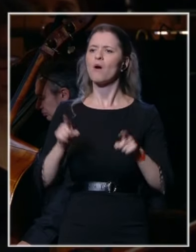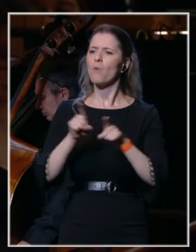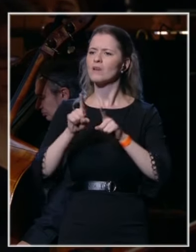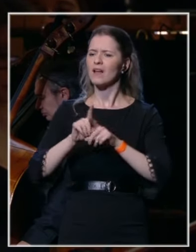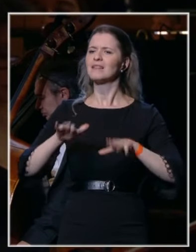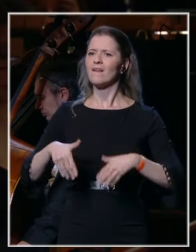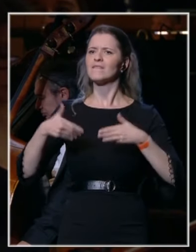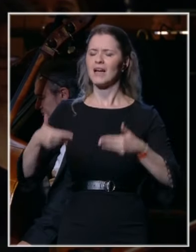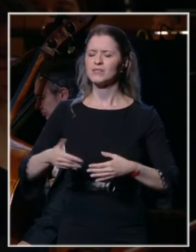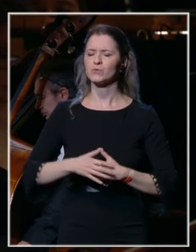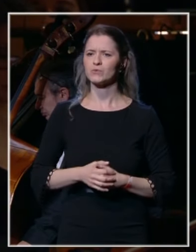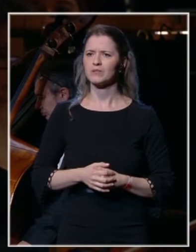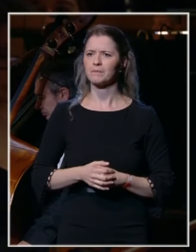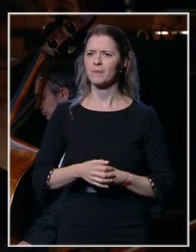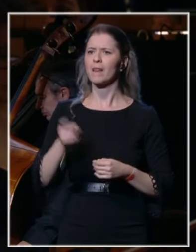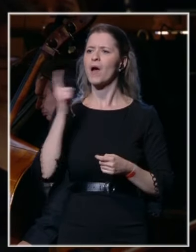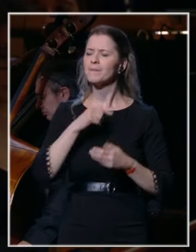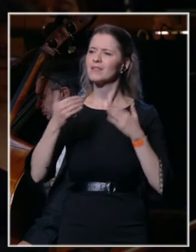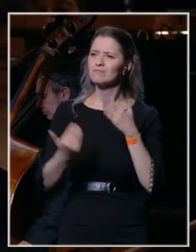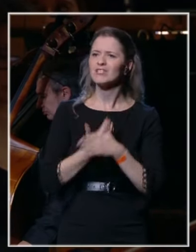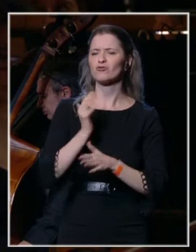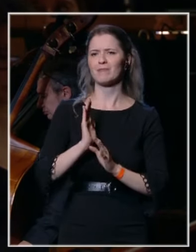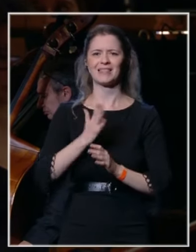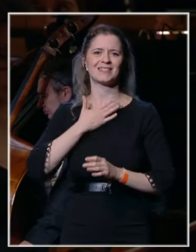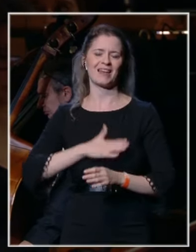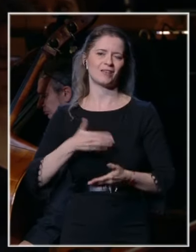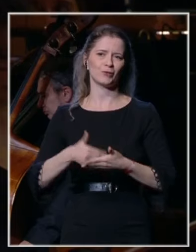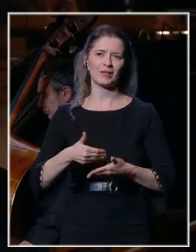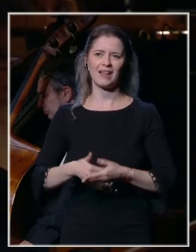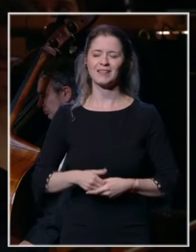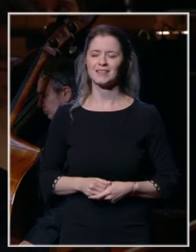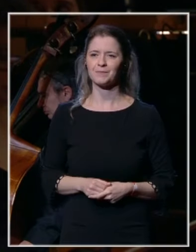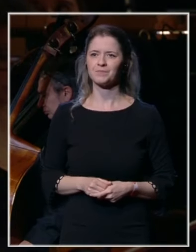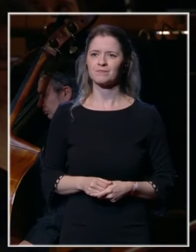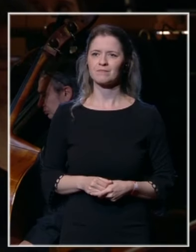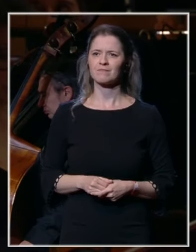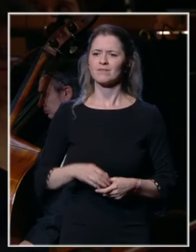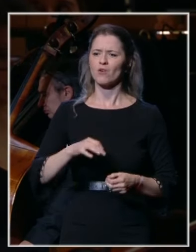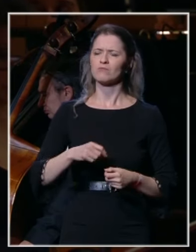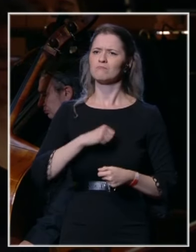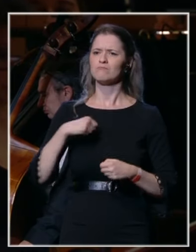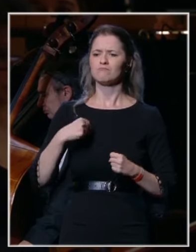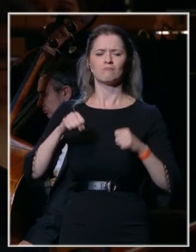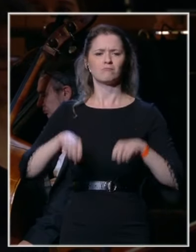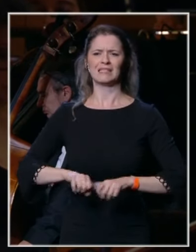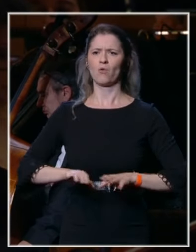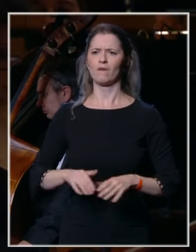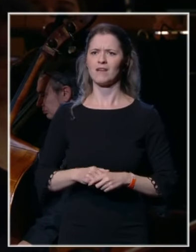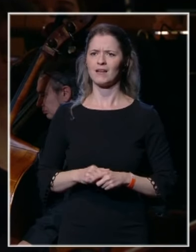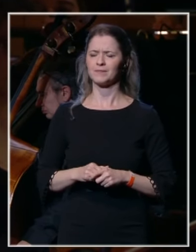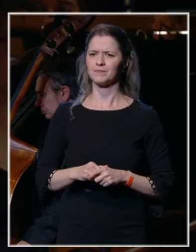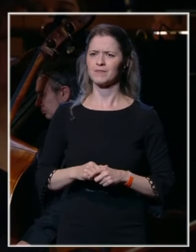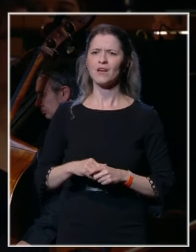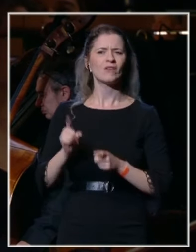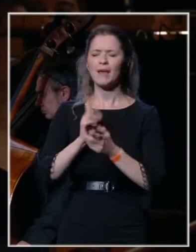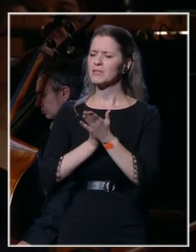váltunk, amilyenek ismét szerettünk volna lenni. Magabíróvá, akik többé nem szolgálnak